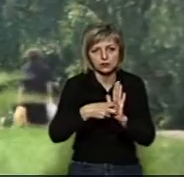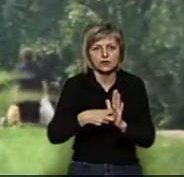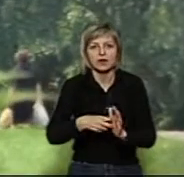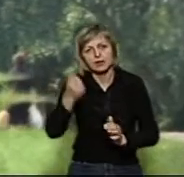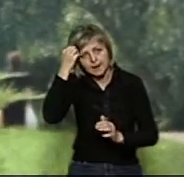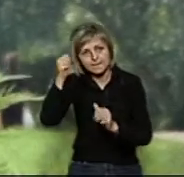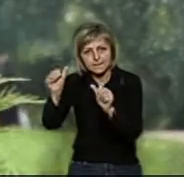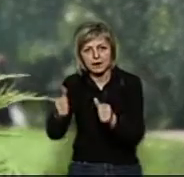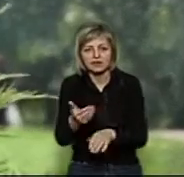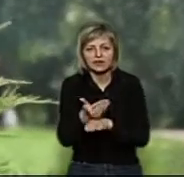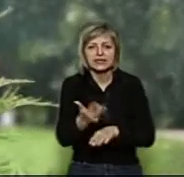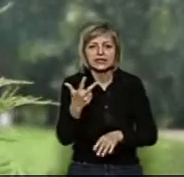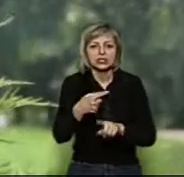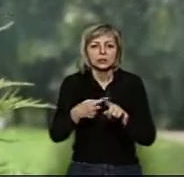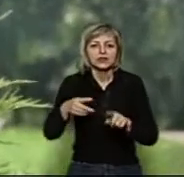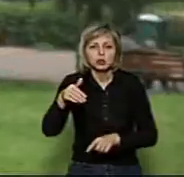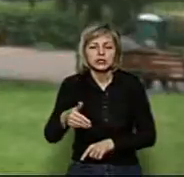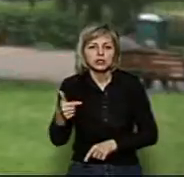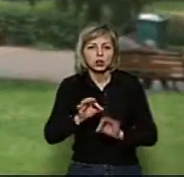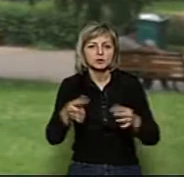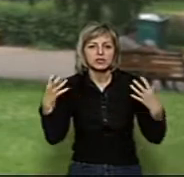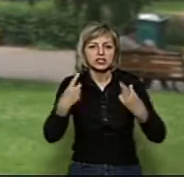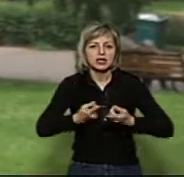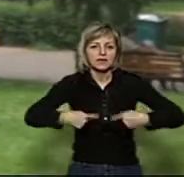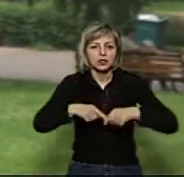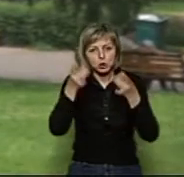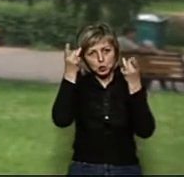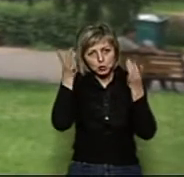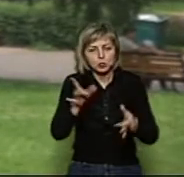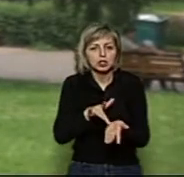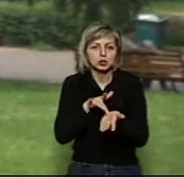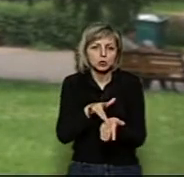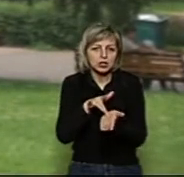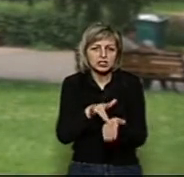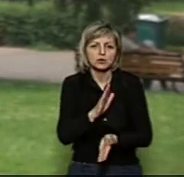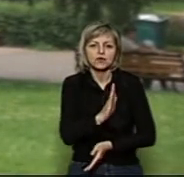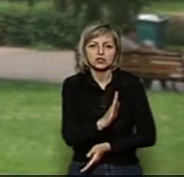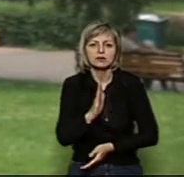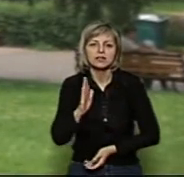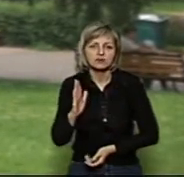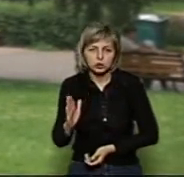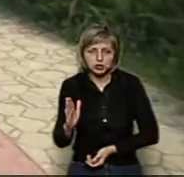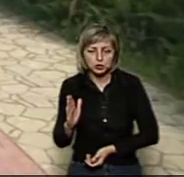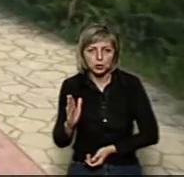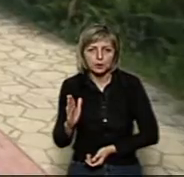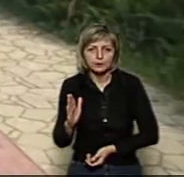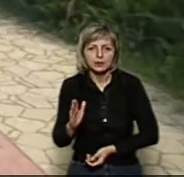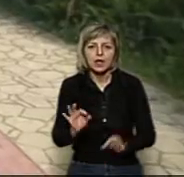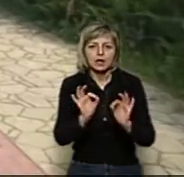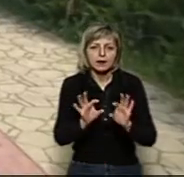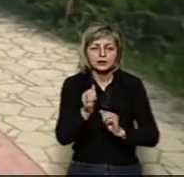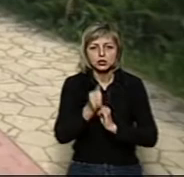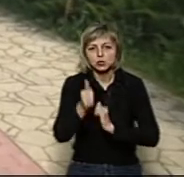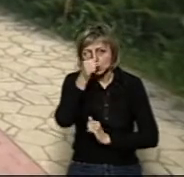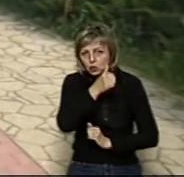3,5 тисячі гривень, розповів начальник відділу культури і туризму Володимира Волинського Роман Віслобоков. Каже,